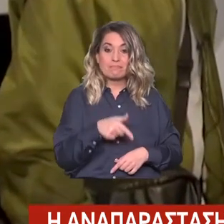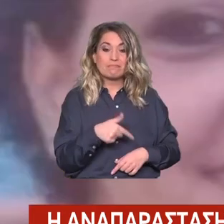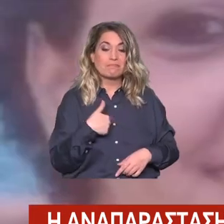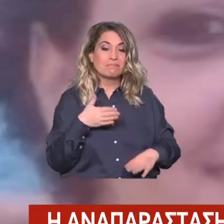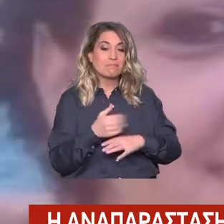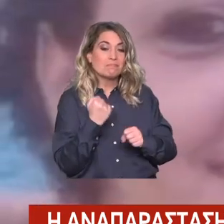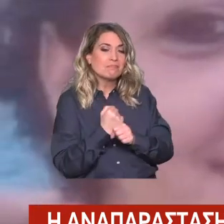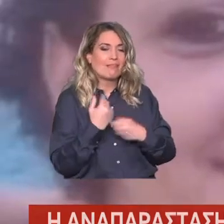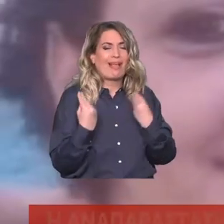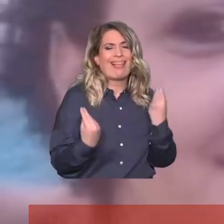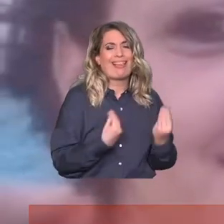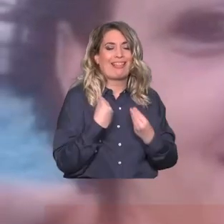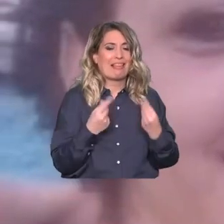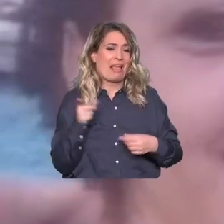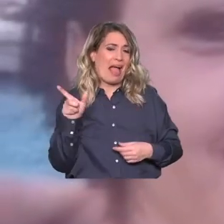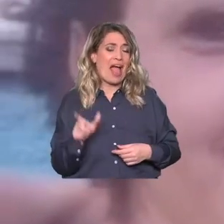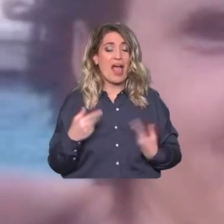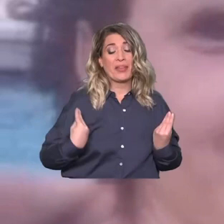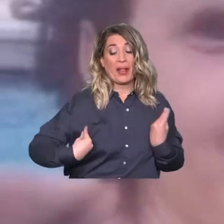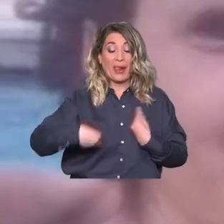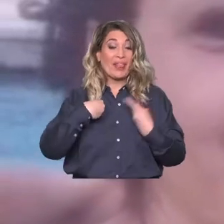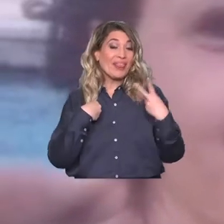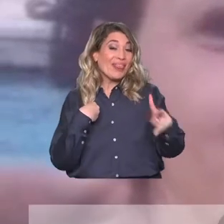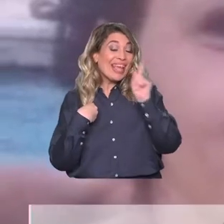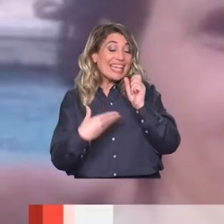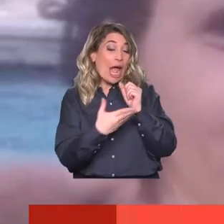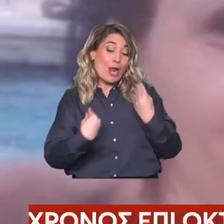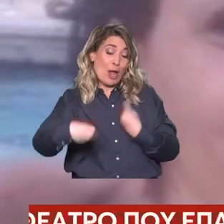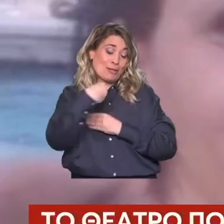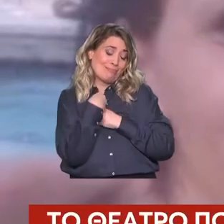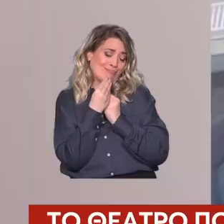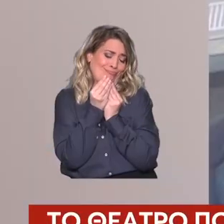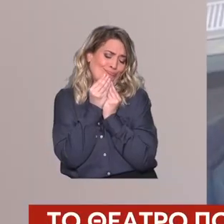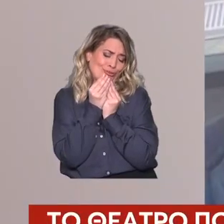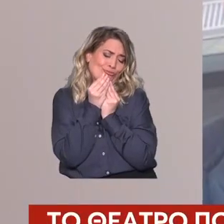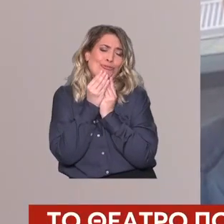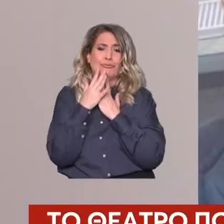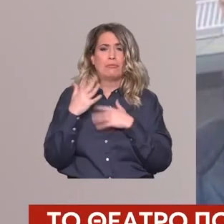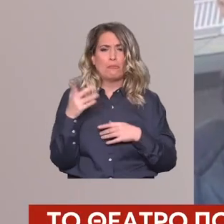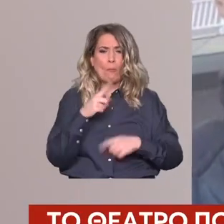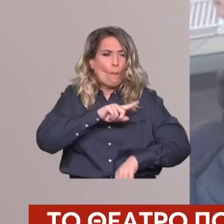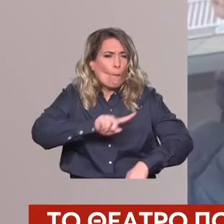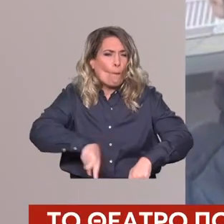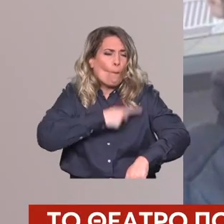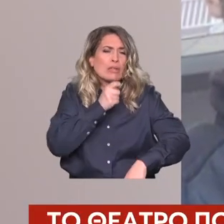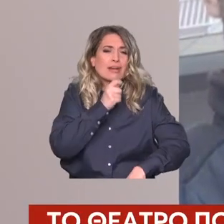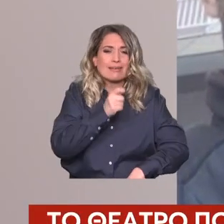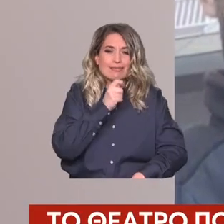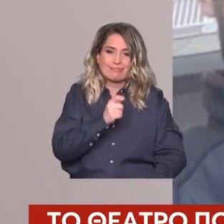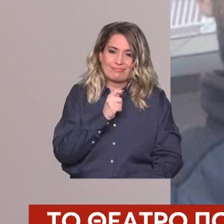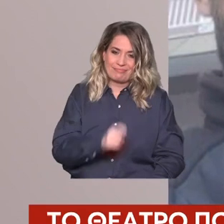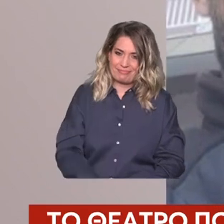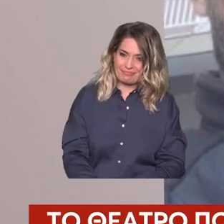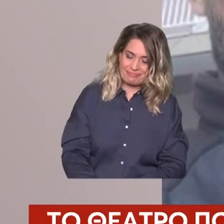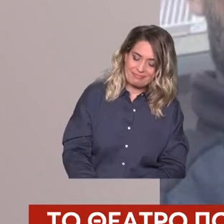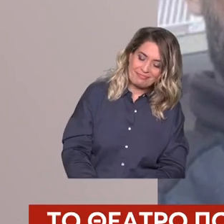μου. Φορώντας το κασκόλ της Γεωργίας, λοιπόν, έψαχνε, αγωνιούσε και έδινε πολύ ωραίες συνεντεύξεις. Αν αποδειχθεί το ιδεχθέστατο